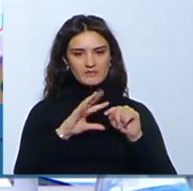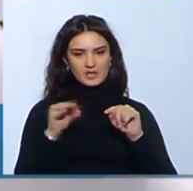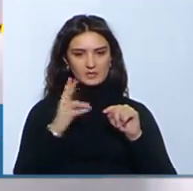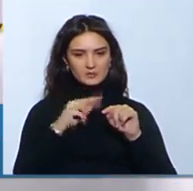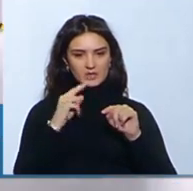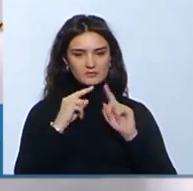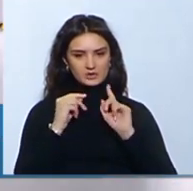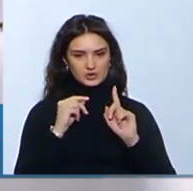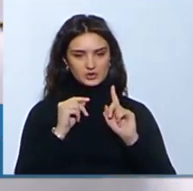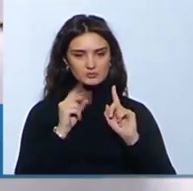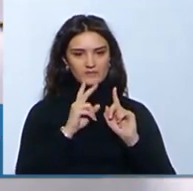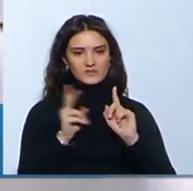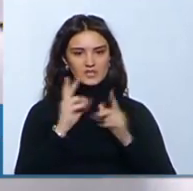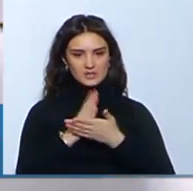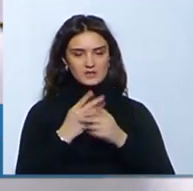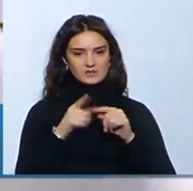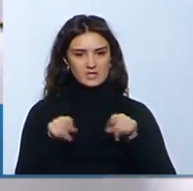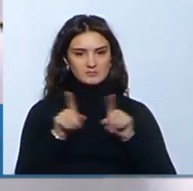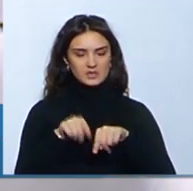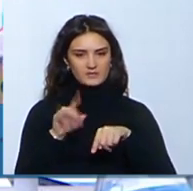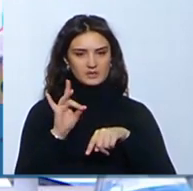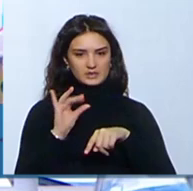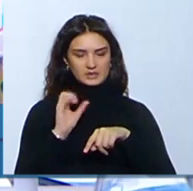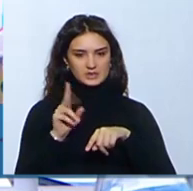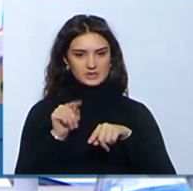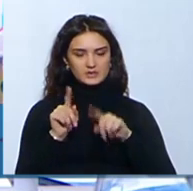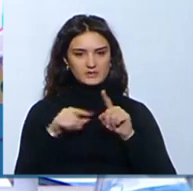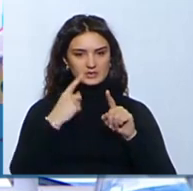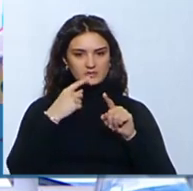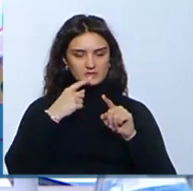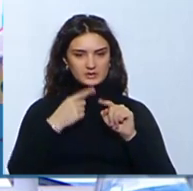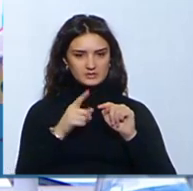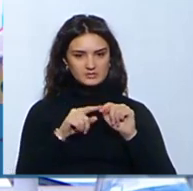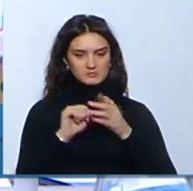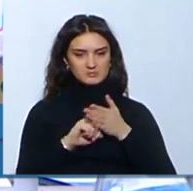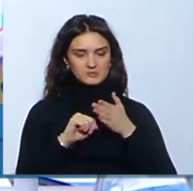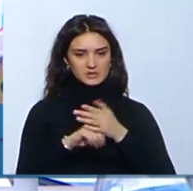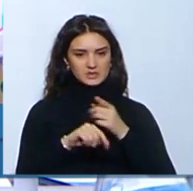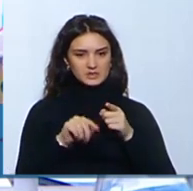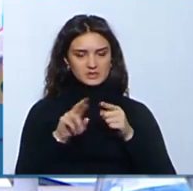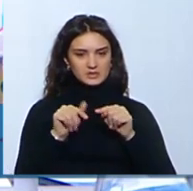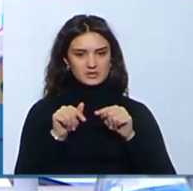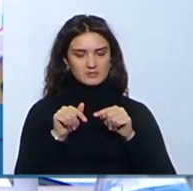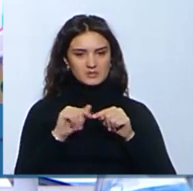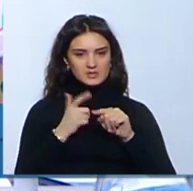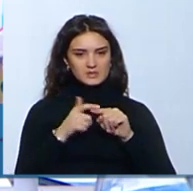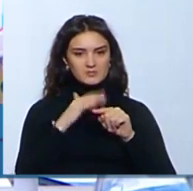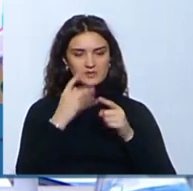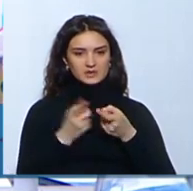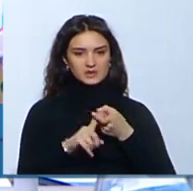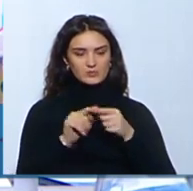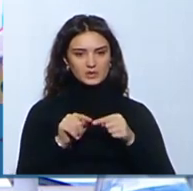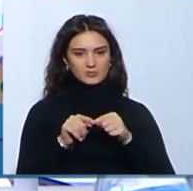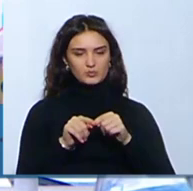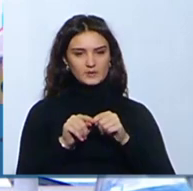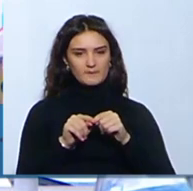უნდა გაითვალისწინოს, ვისაც აქვს ამდაგვარი რისკი. თქვენ ახსენეთ გამომწვევი და გამომწვევზე ბევრად არის